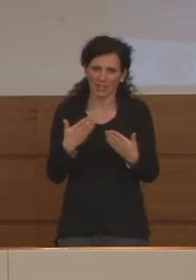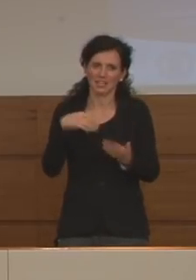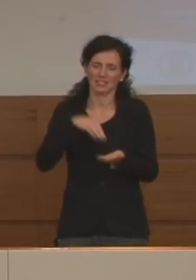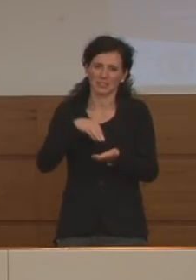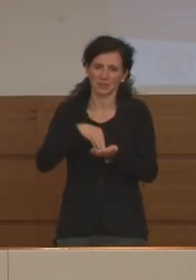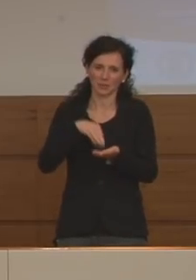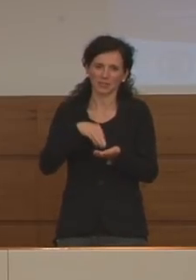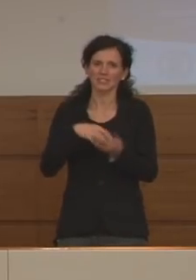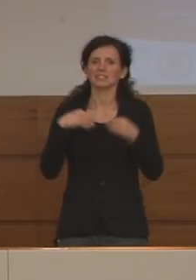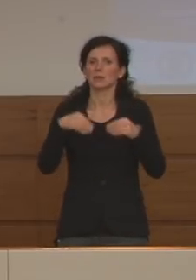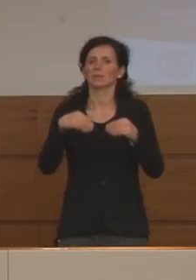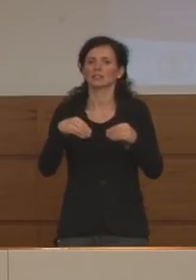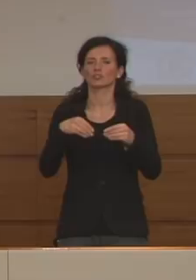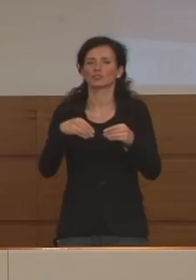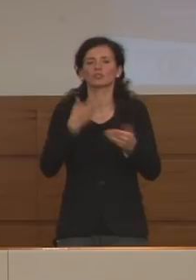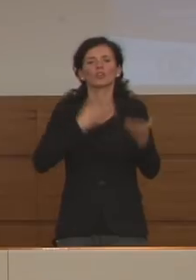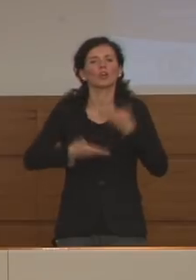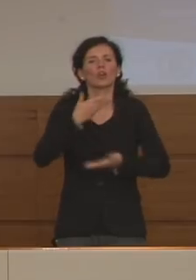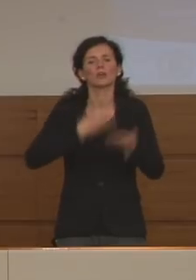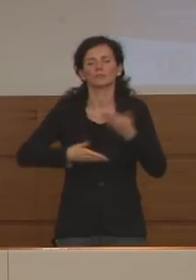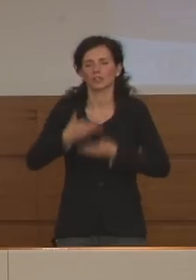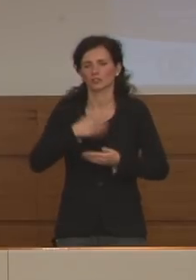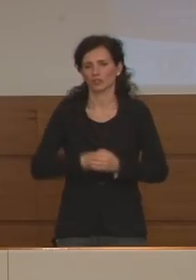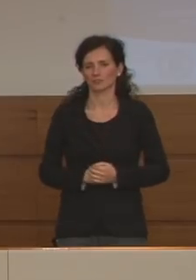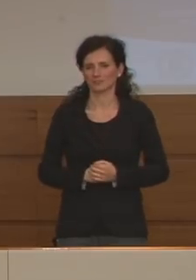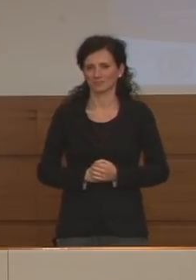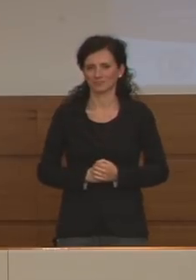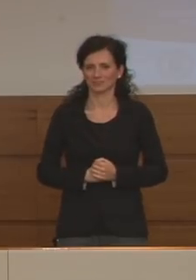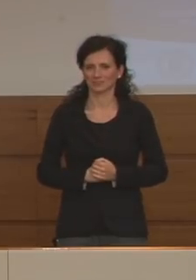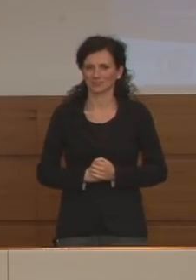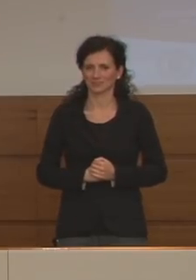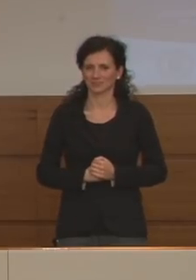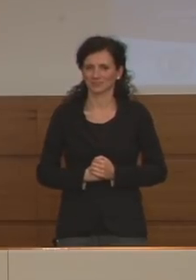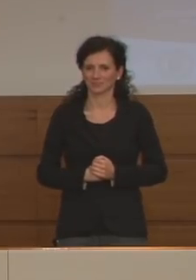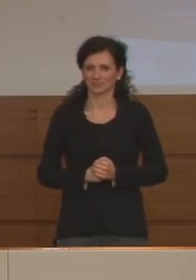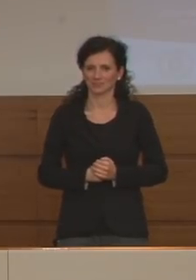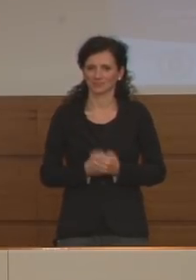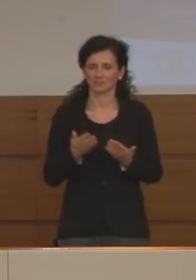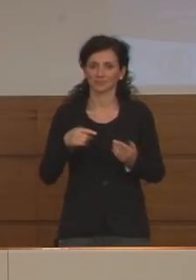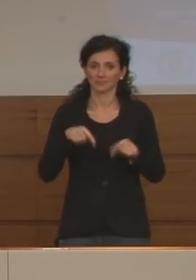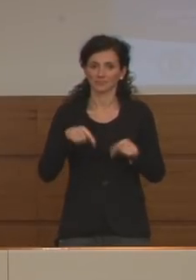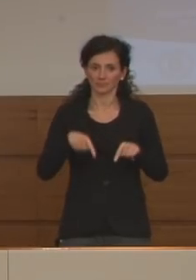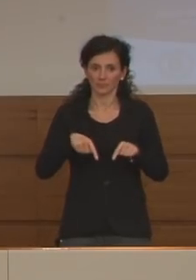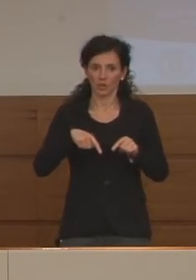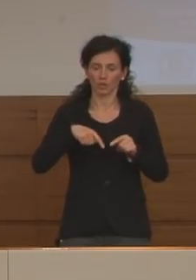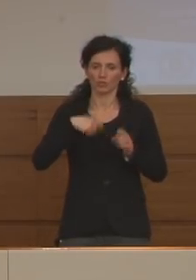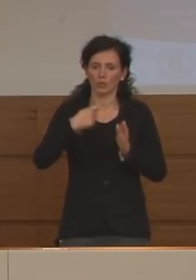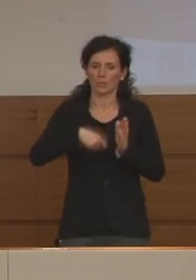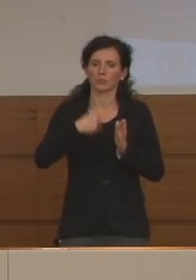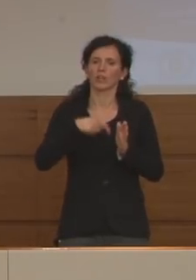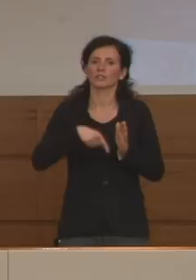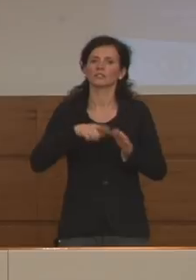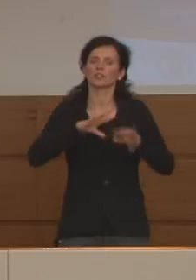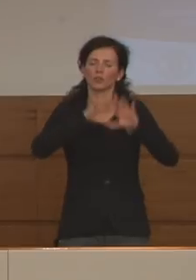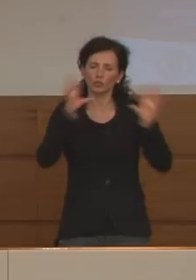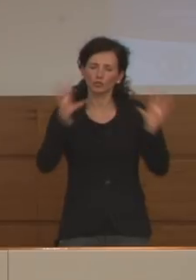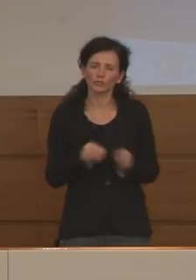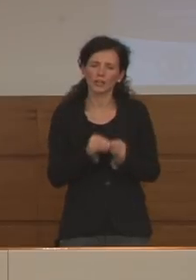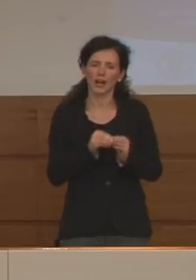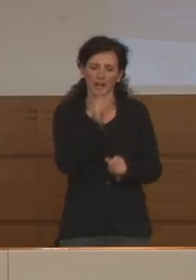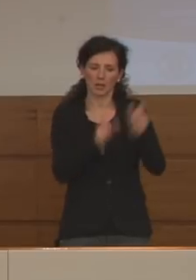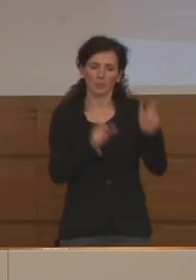partecipazione e collaborazione per quanto riguarda il bilancio di oggi il totale delle persone attualmente